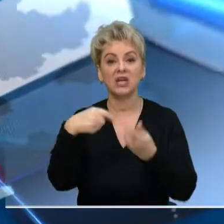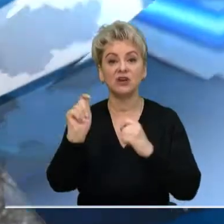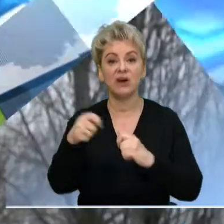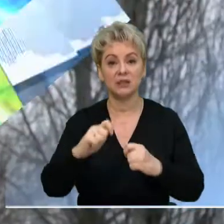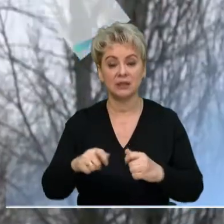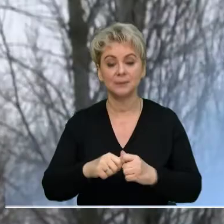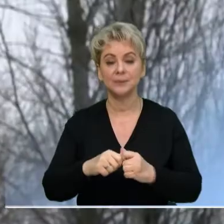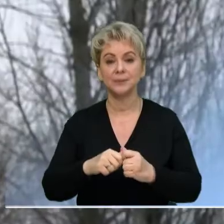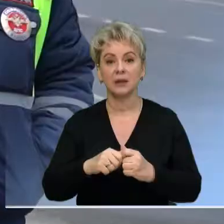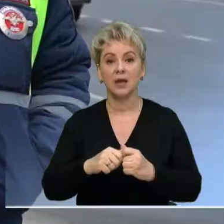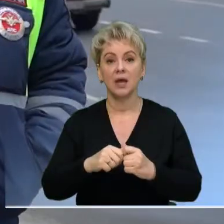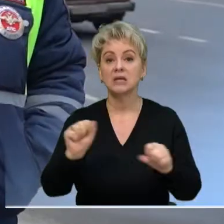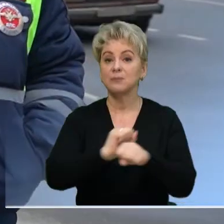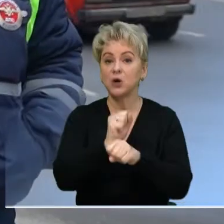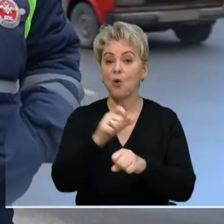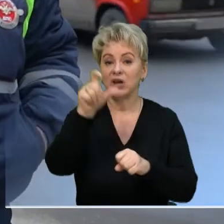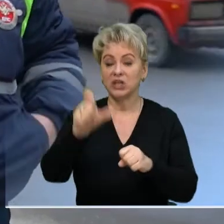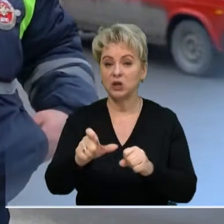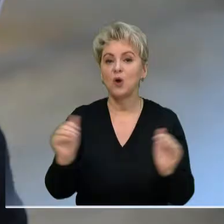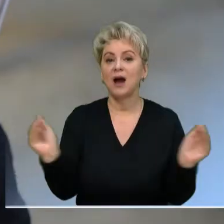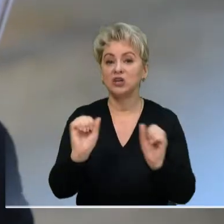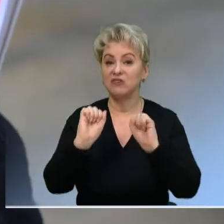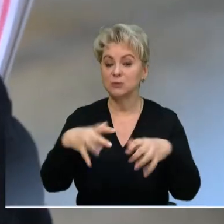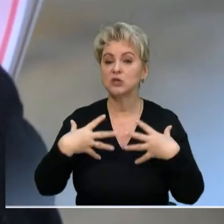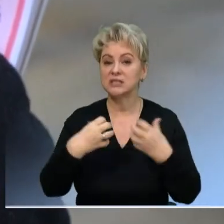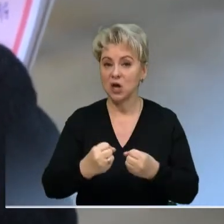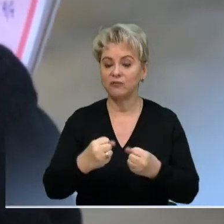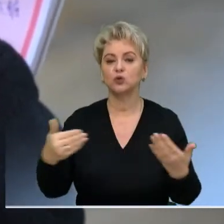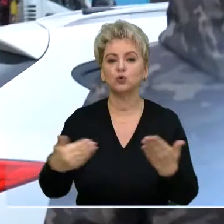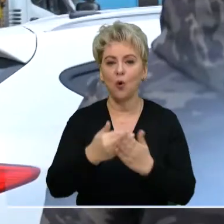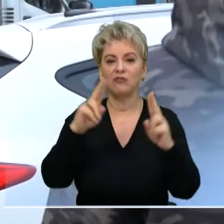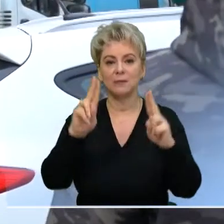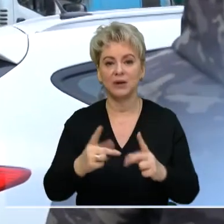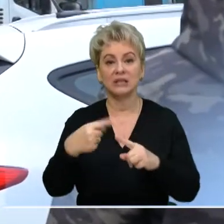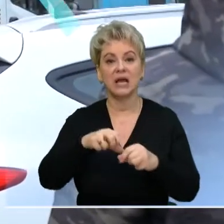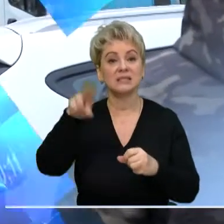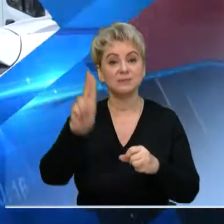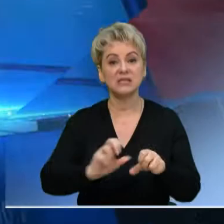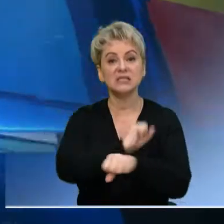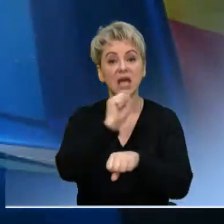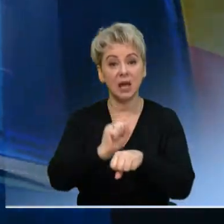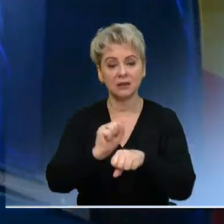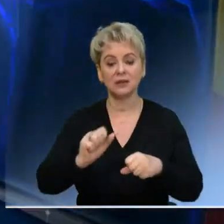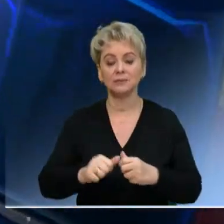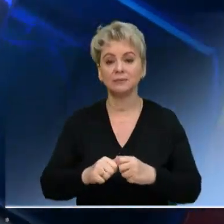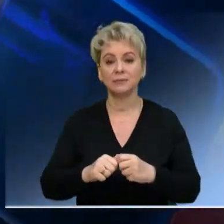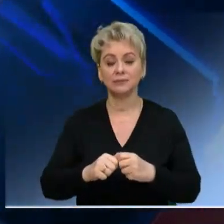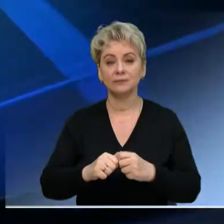Отечественной. Парковка для людей с ограниченными возможностями здоровья. Новые правила для спецстоянок.